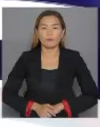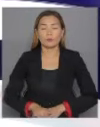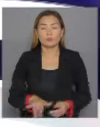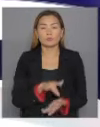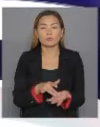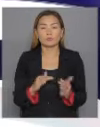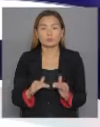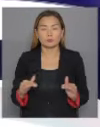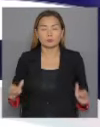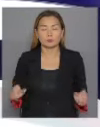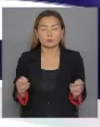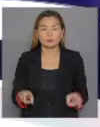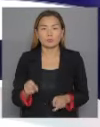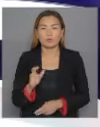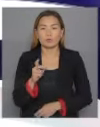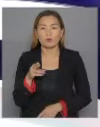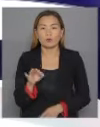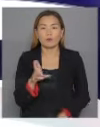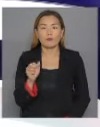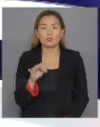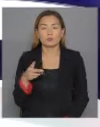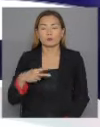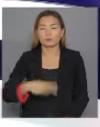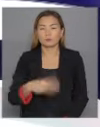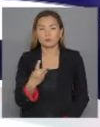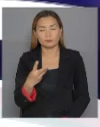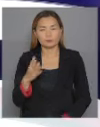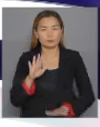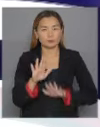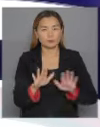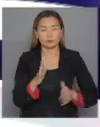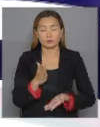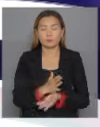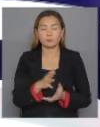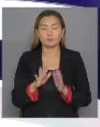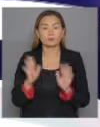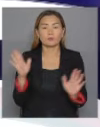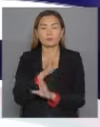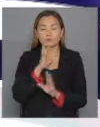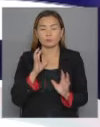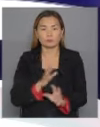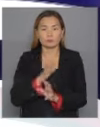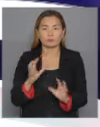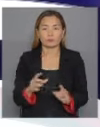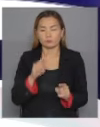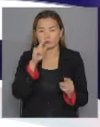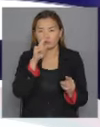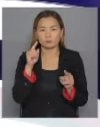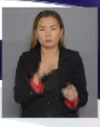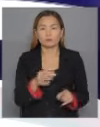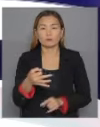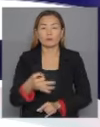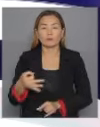Атырауда балаларға арналған Атырау Экофайр 2023 ғылыми көрмесі өтуде. Қоршаған ортаны қорғауға бағытталған жобаға